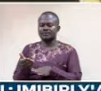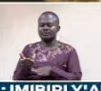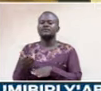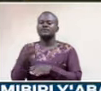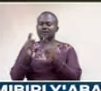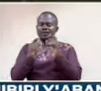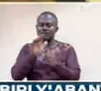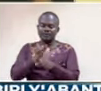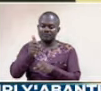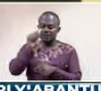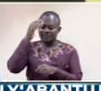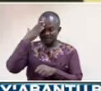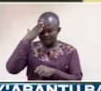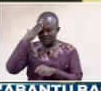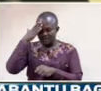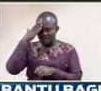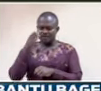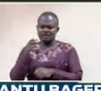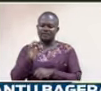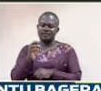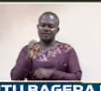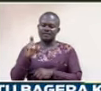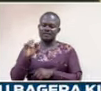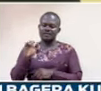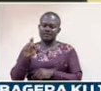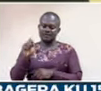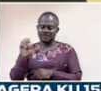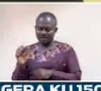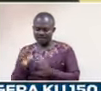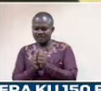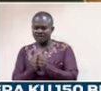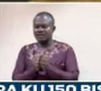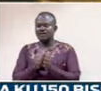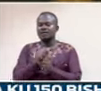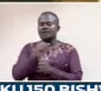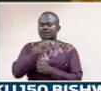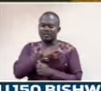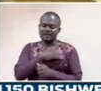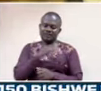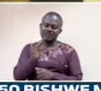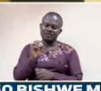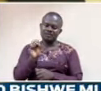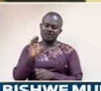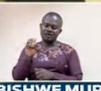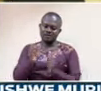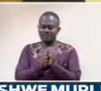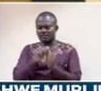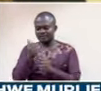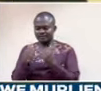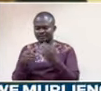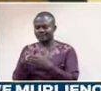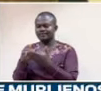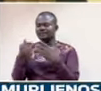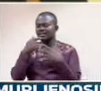murabazi benshi ba Felicita ba Padre Bosco nabandi n'ubuga